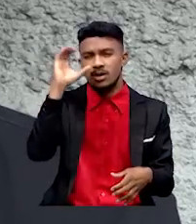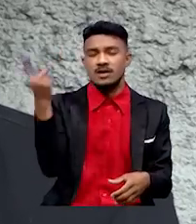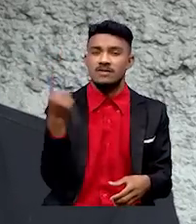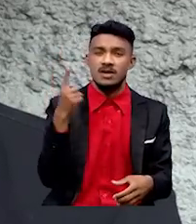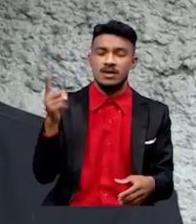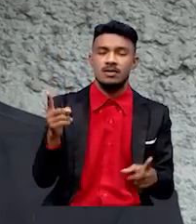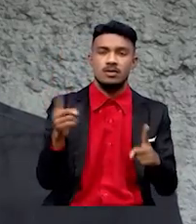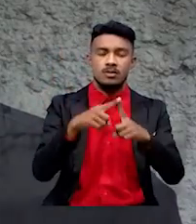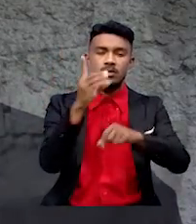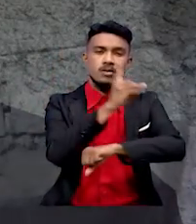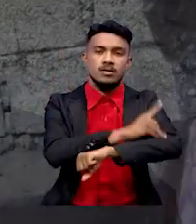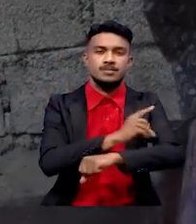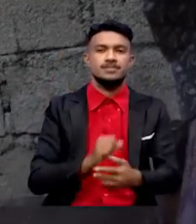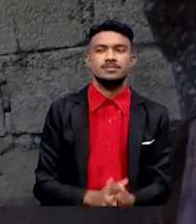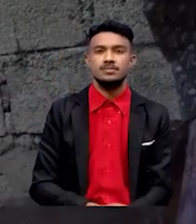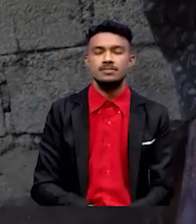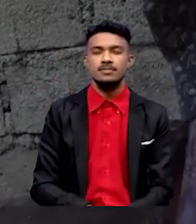loro.